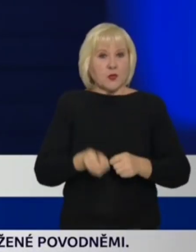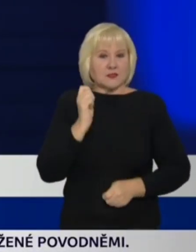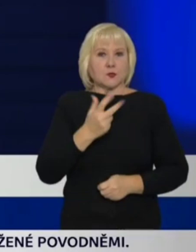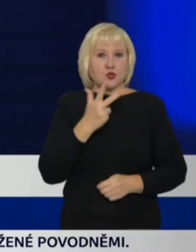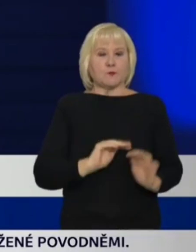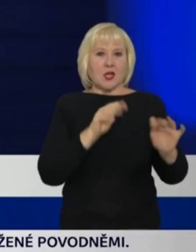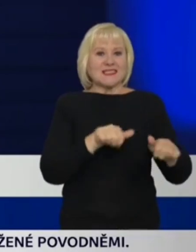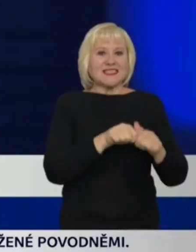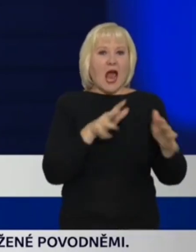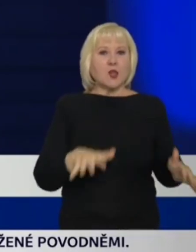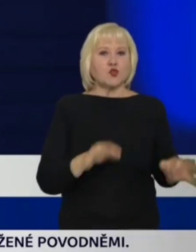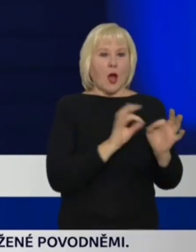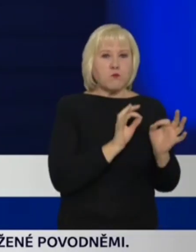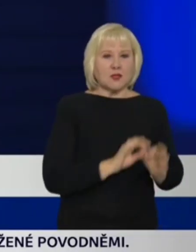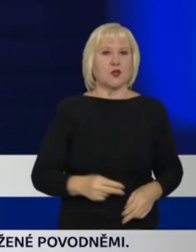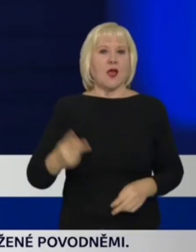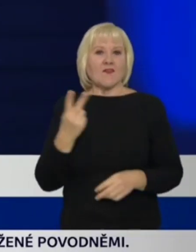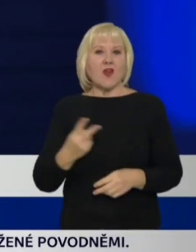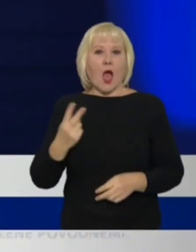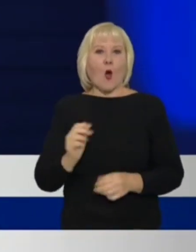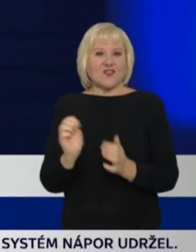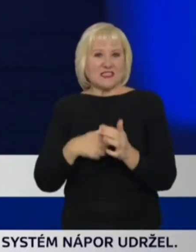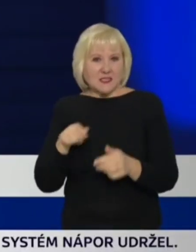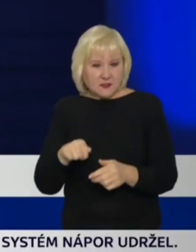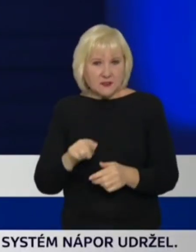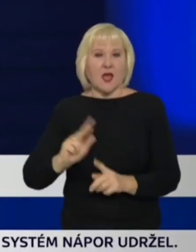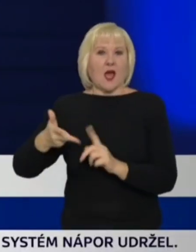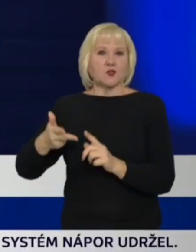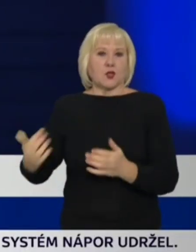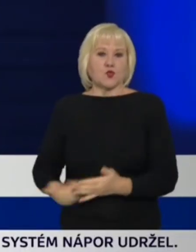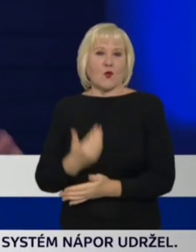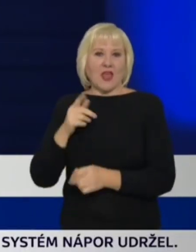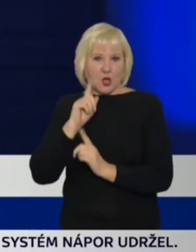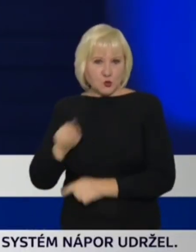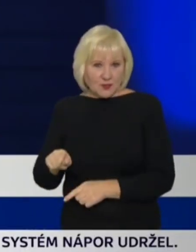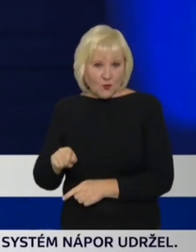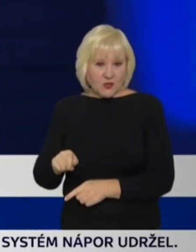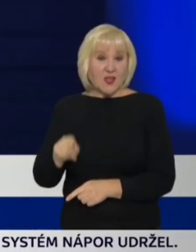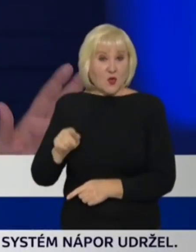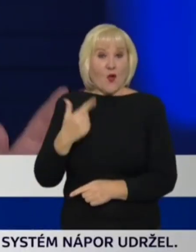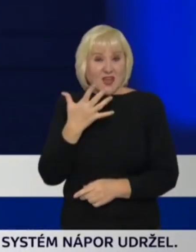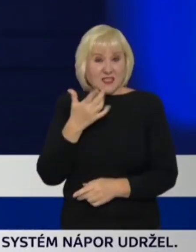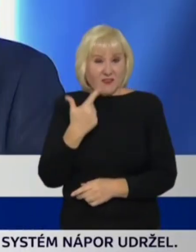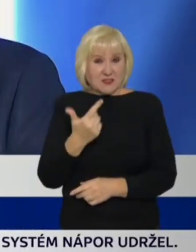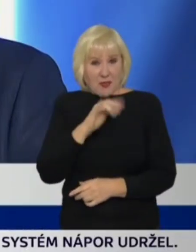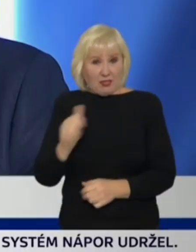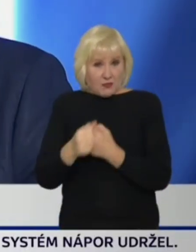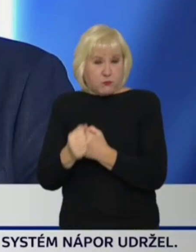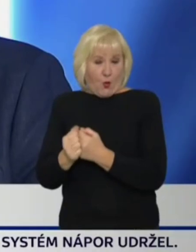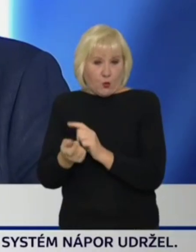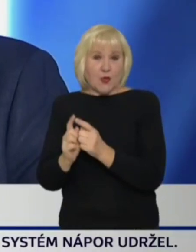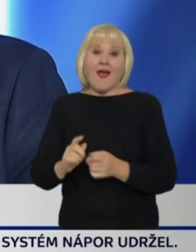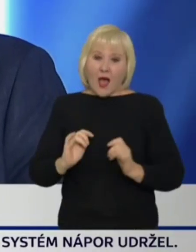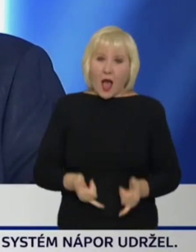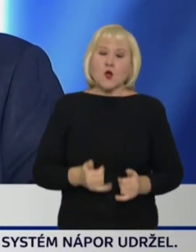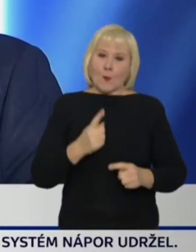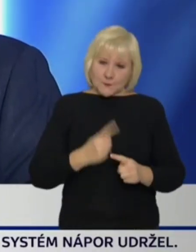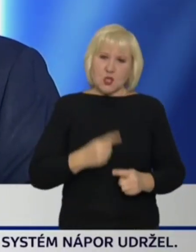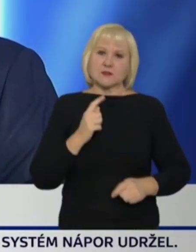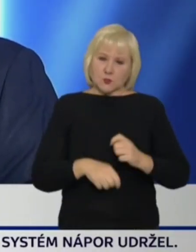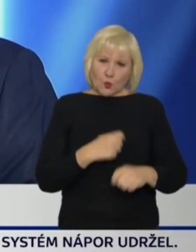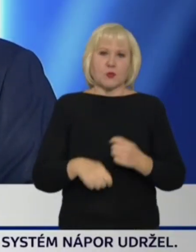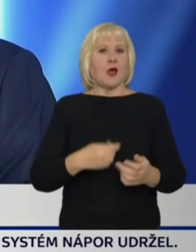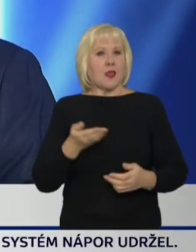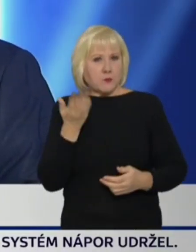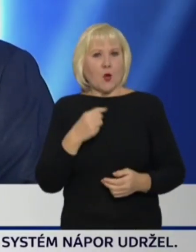to Skalička na Bečvě, Vlachovice na Zlínsku a ty zmíněné Nové Heřminovy. Ty se táhnou 25 let. Ano, udělali se, přesně to tady mám, vyčlení